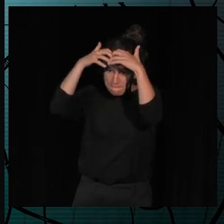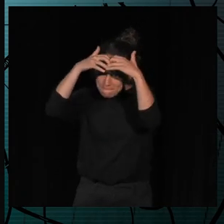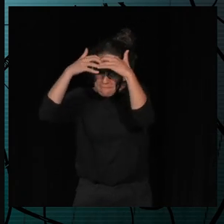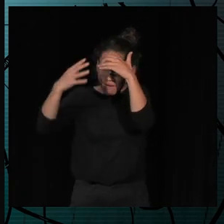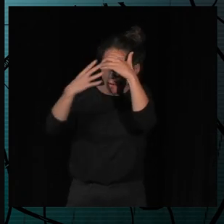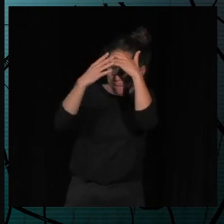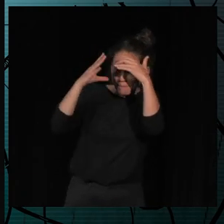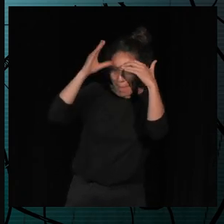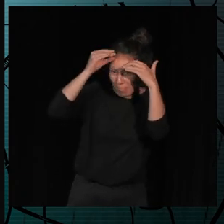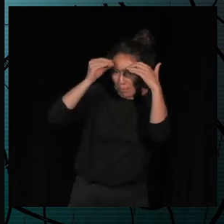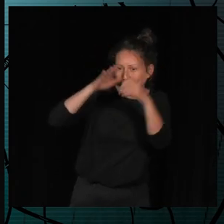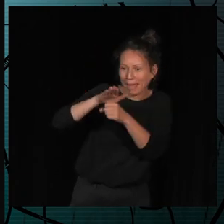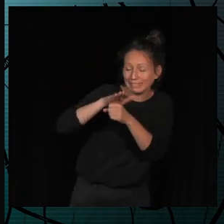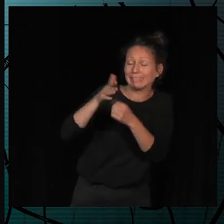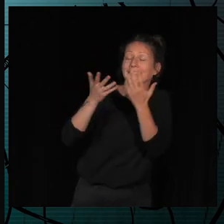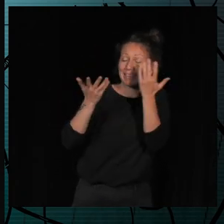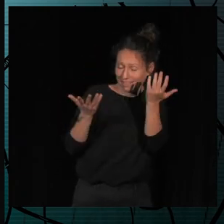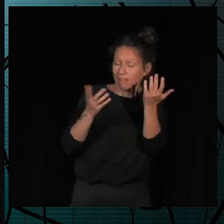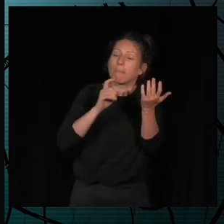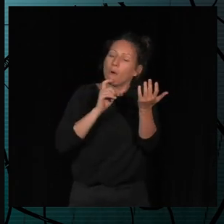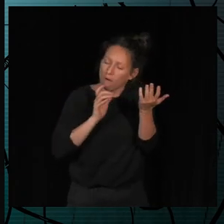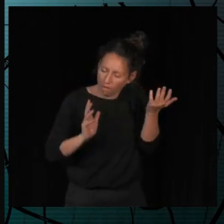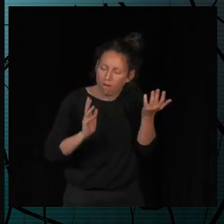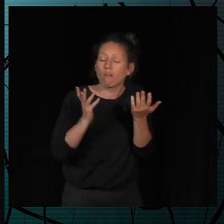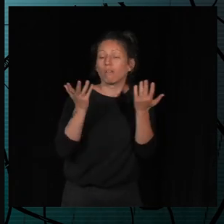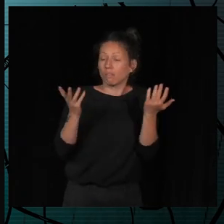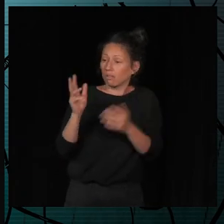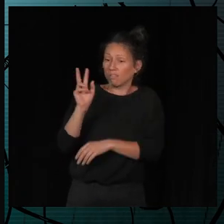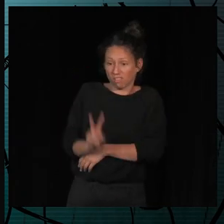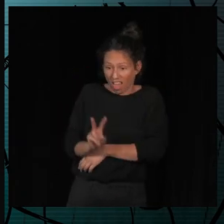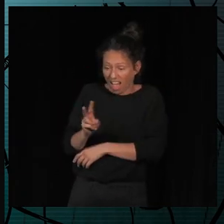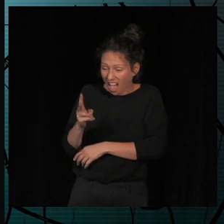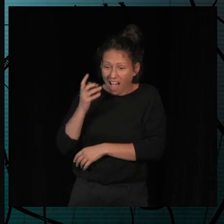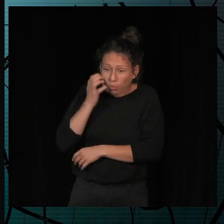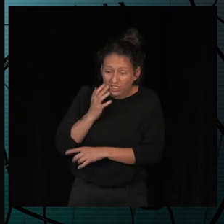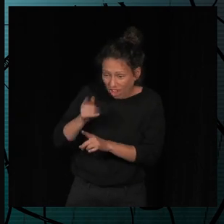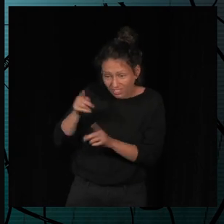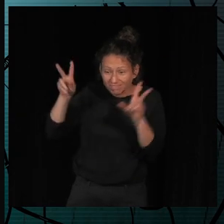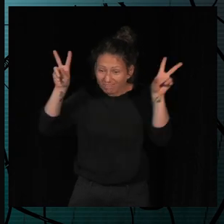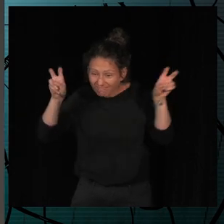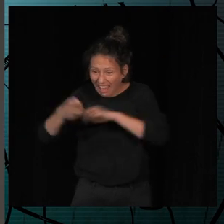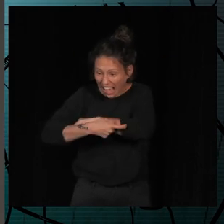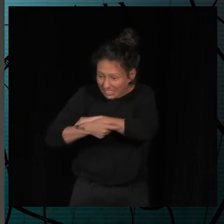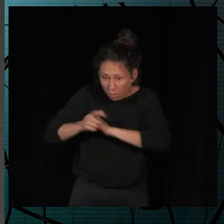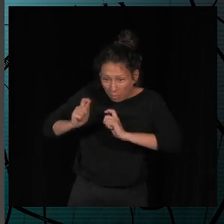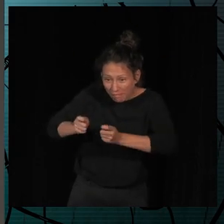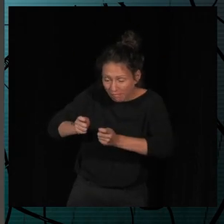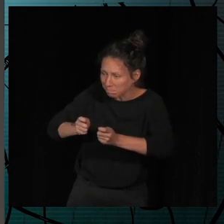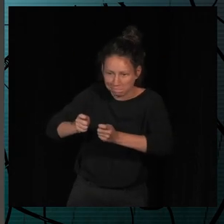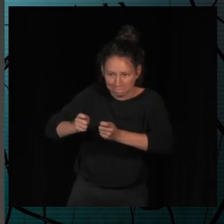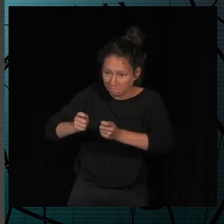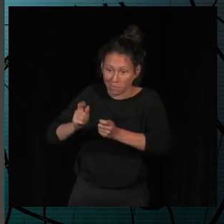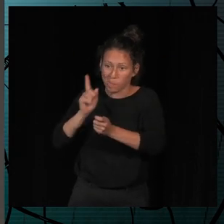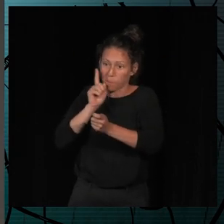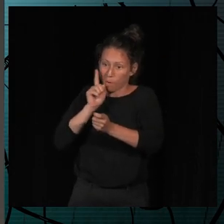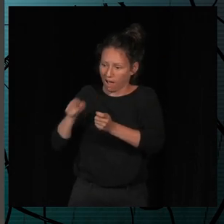d'addiction à l'adolescence puisque un quelqu'un qui a une addiction est défini comme quelqu'un qui perd le contrôle des impulsions alors que